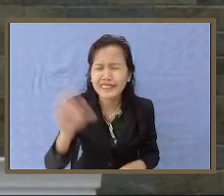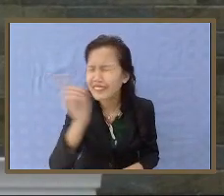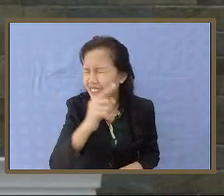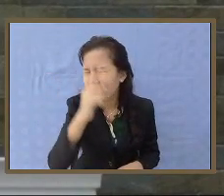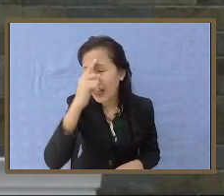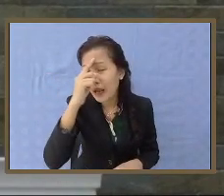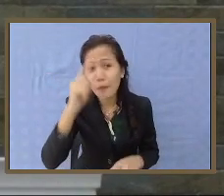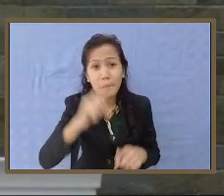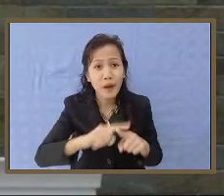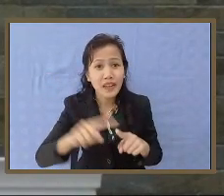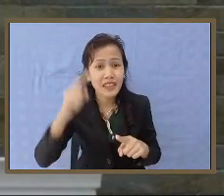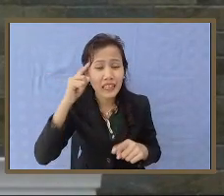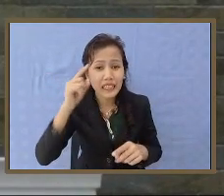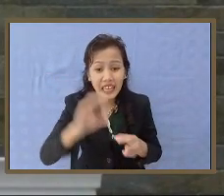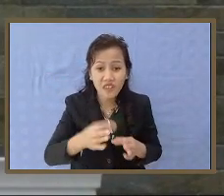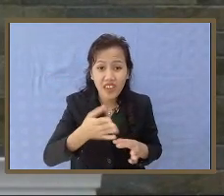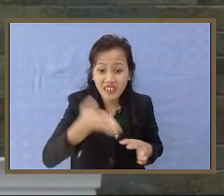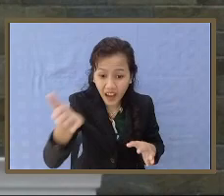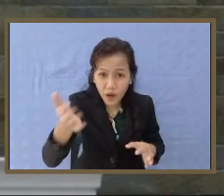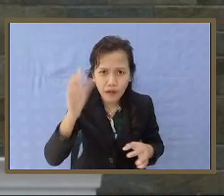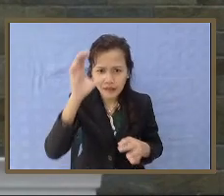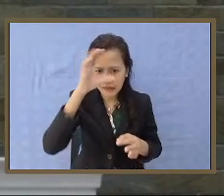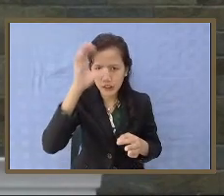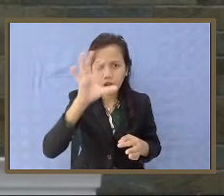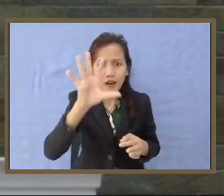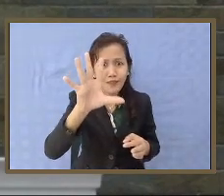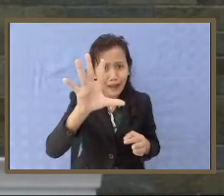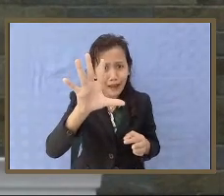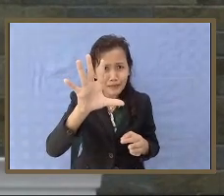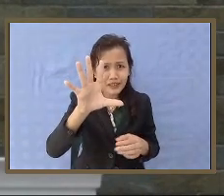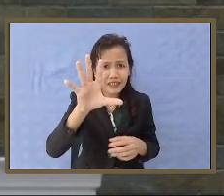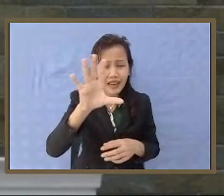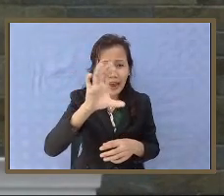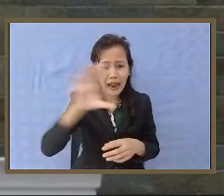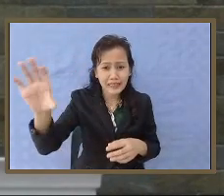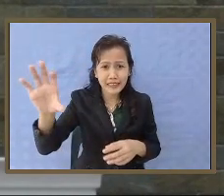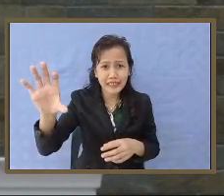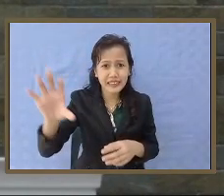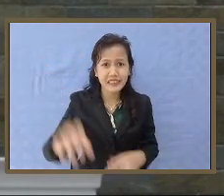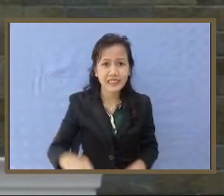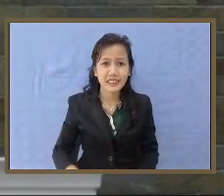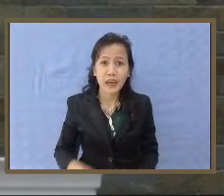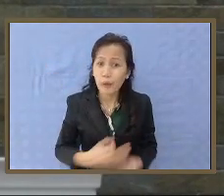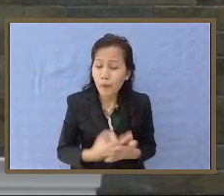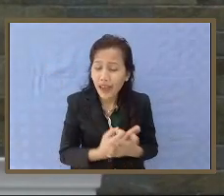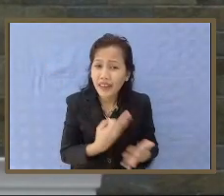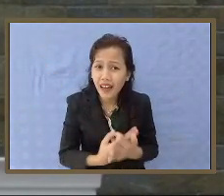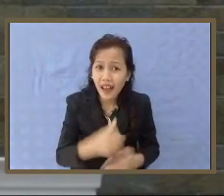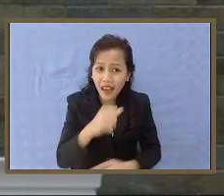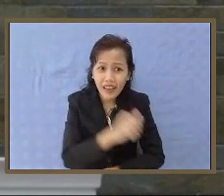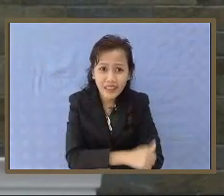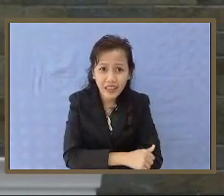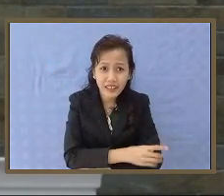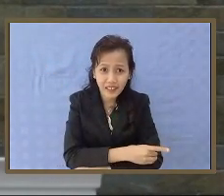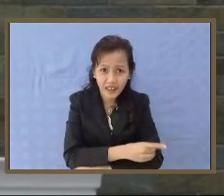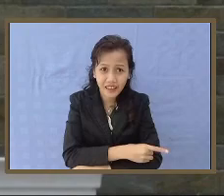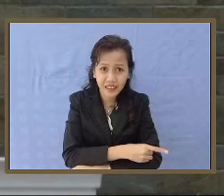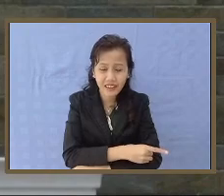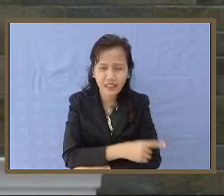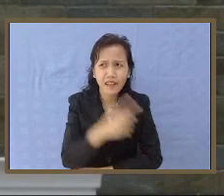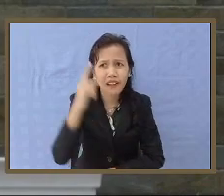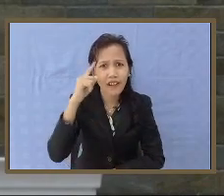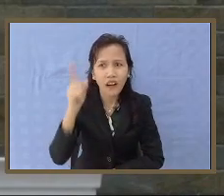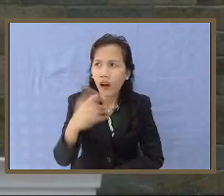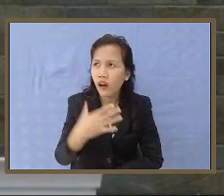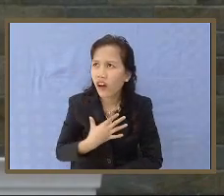day, amen, sasabihin nyo kahit albus ng kamuti, kakainin ko yan sapagkat napakahirap, napakamahal